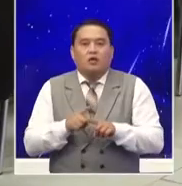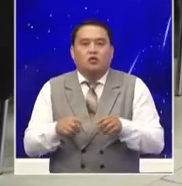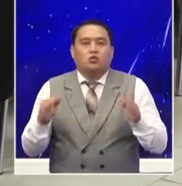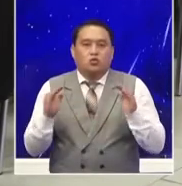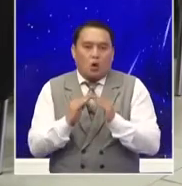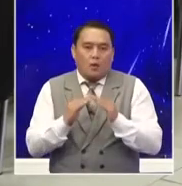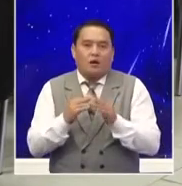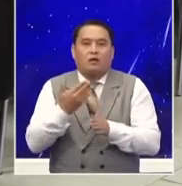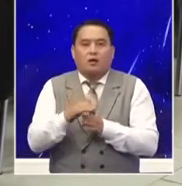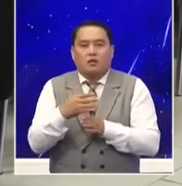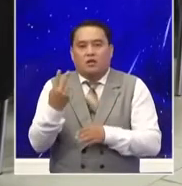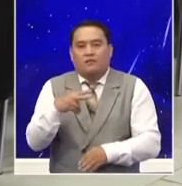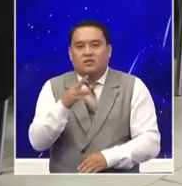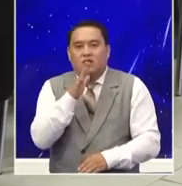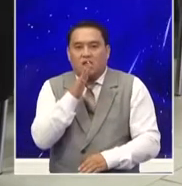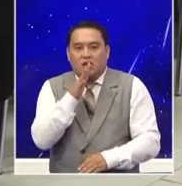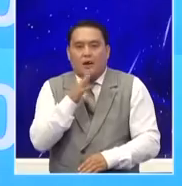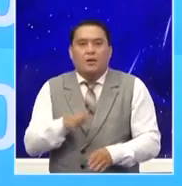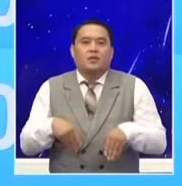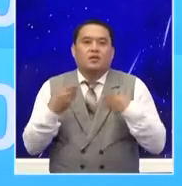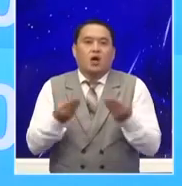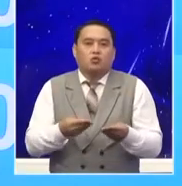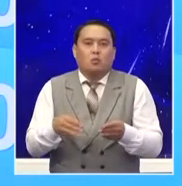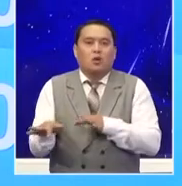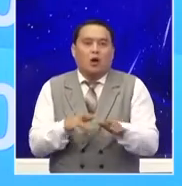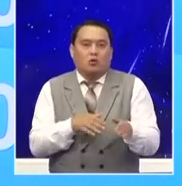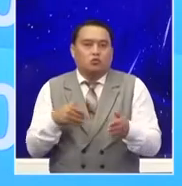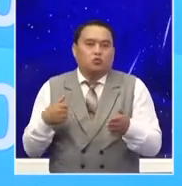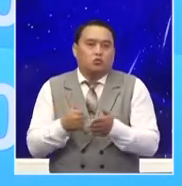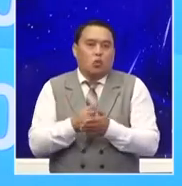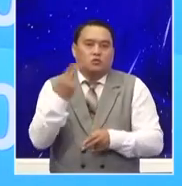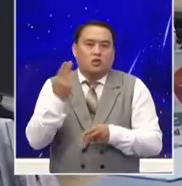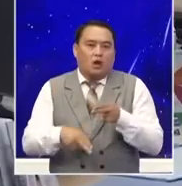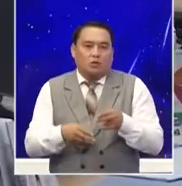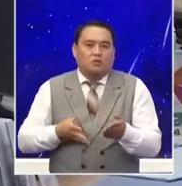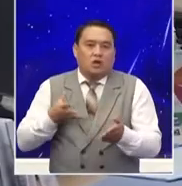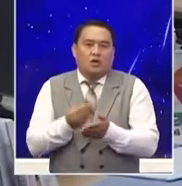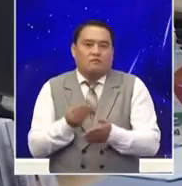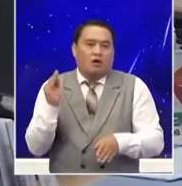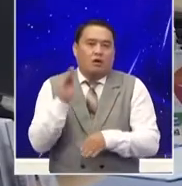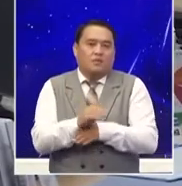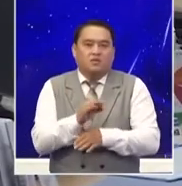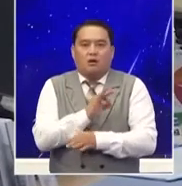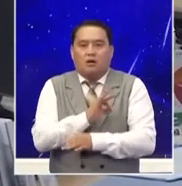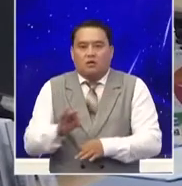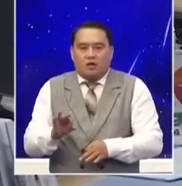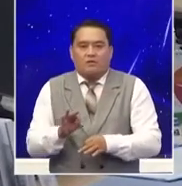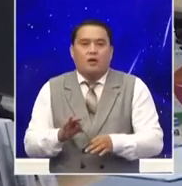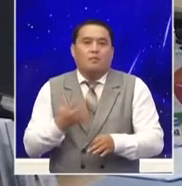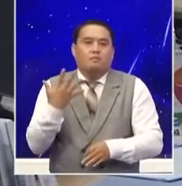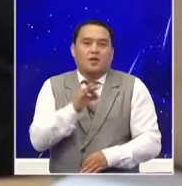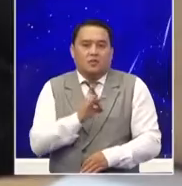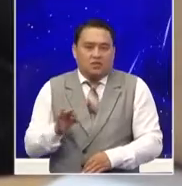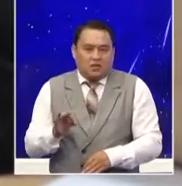займа. Срок кредитования – до 20 лет. Предусмотрена процедура досрочного погашения без начисления комиссии. Кредитная ставка –